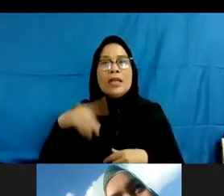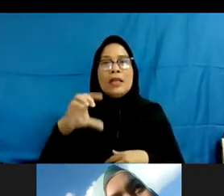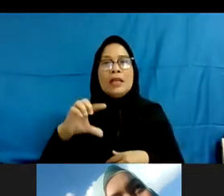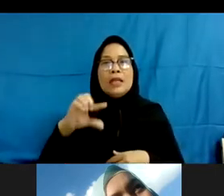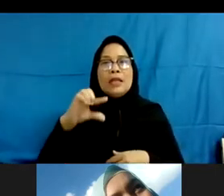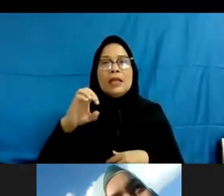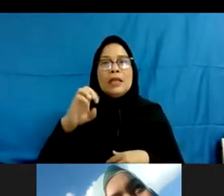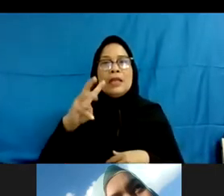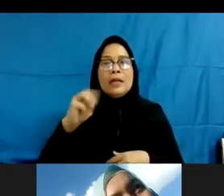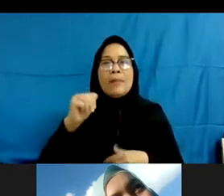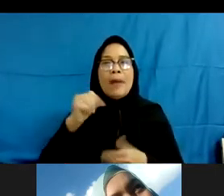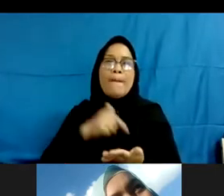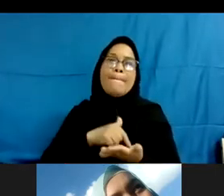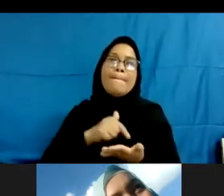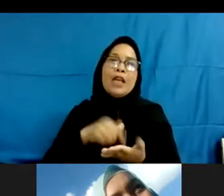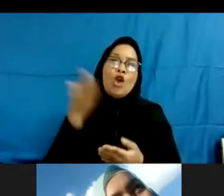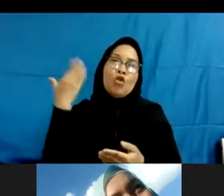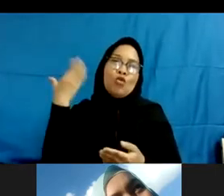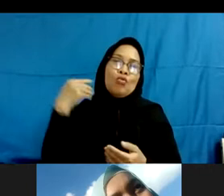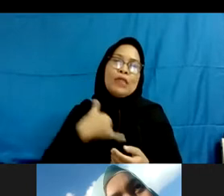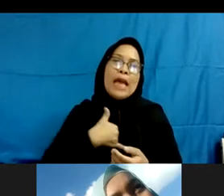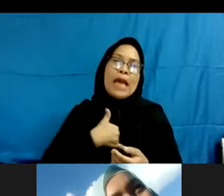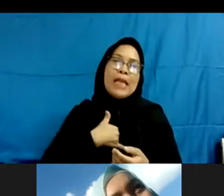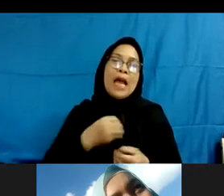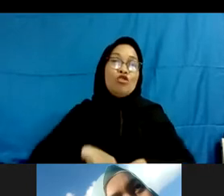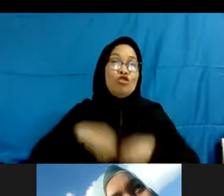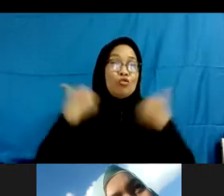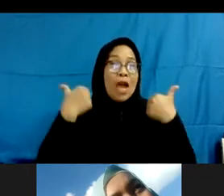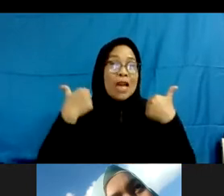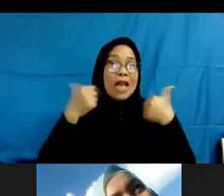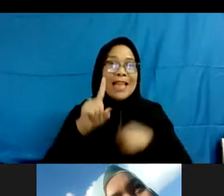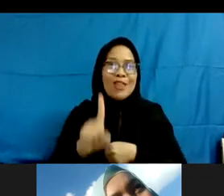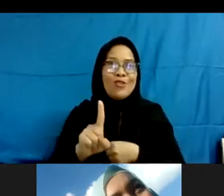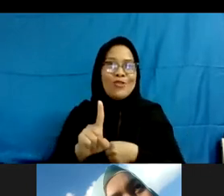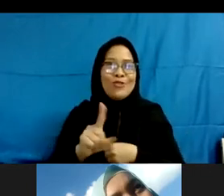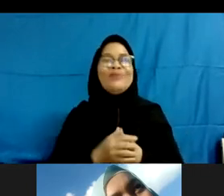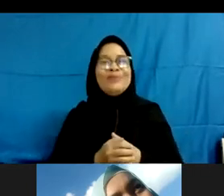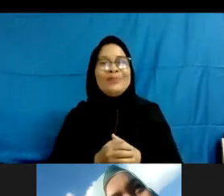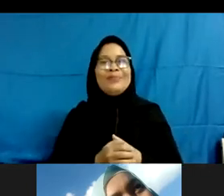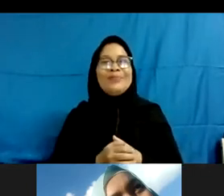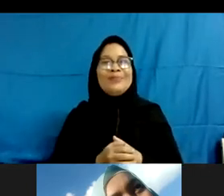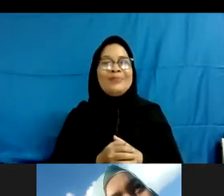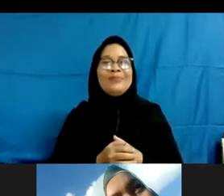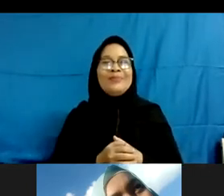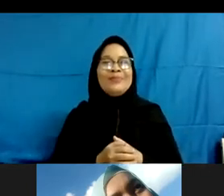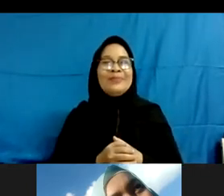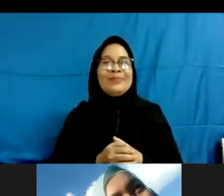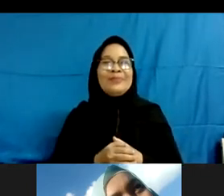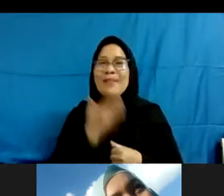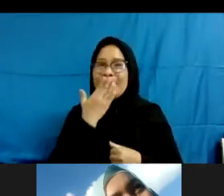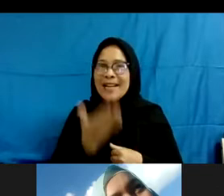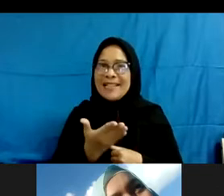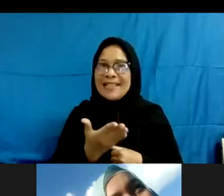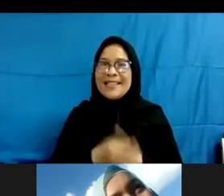Braille, lomba menulis esai. Nah, alhamdulillah saya waktu itu dapat juara satu lah gitu. Jadi makasih